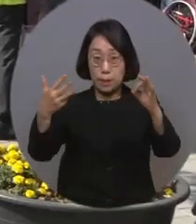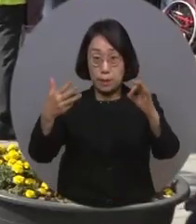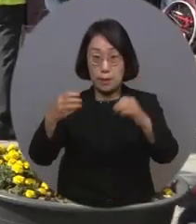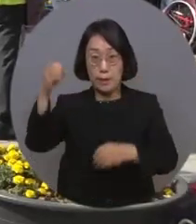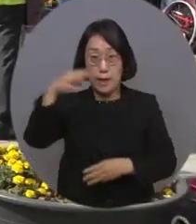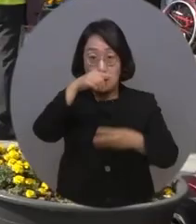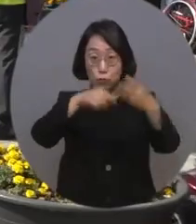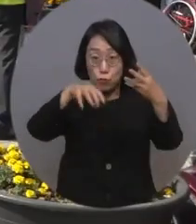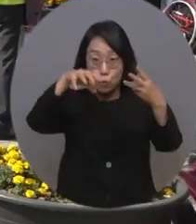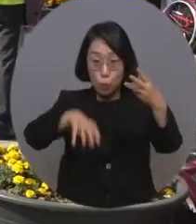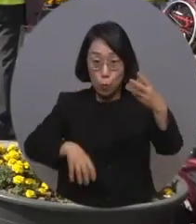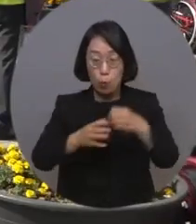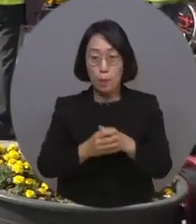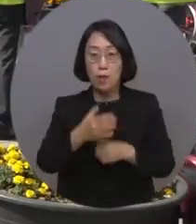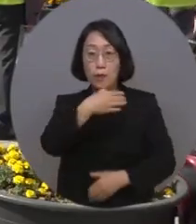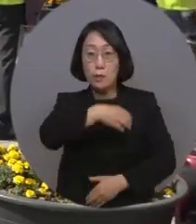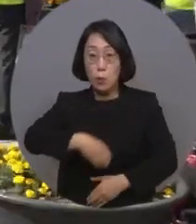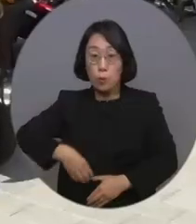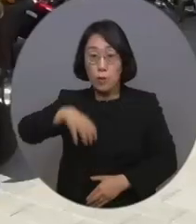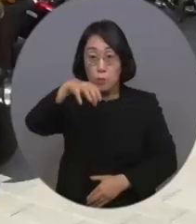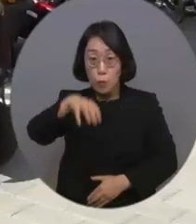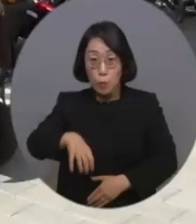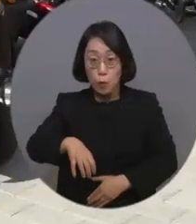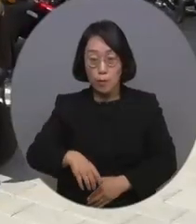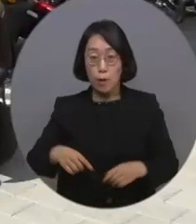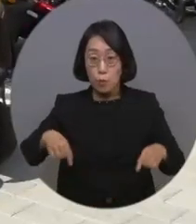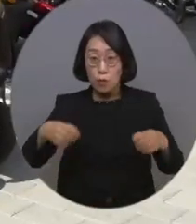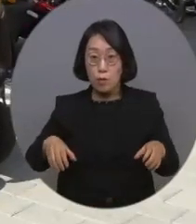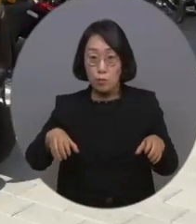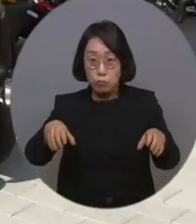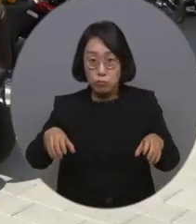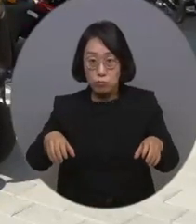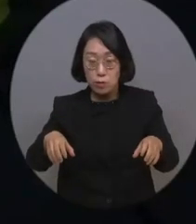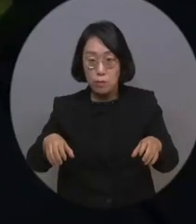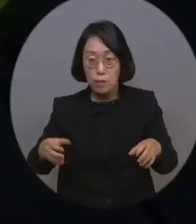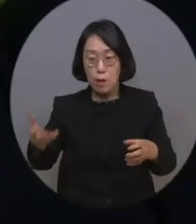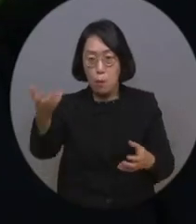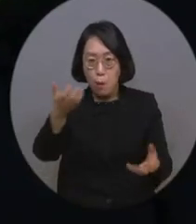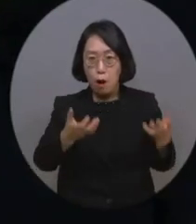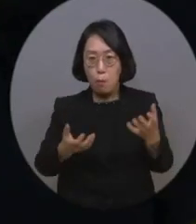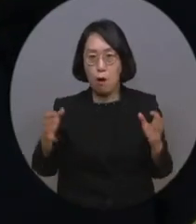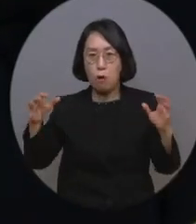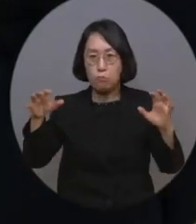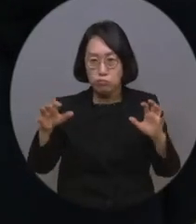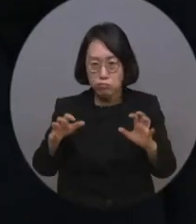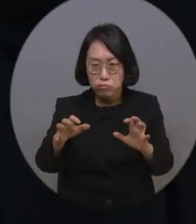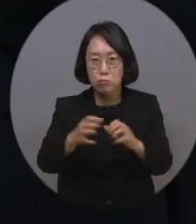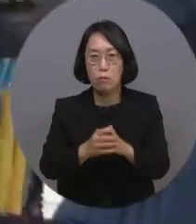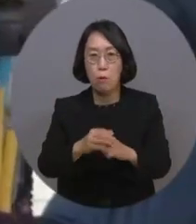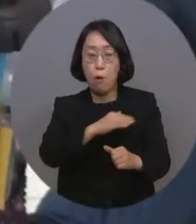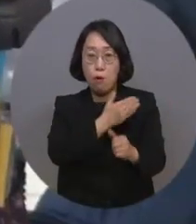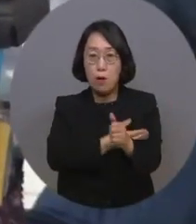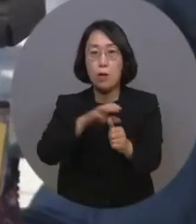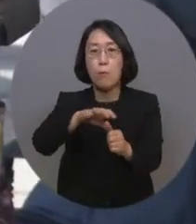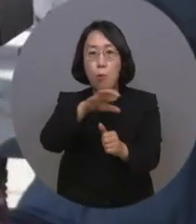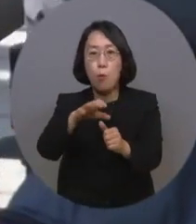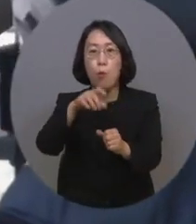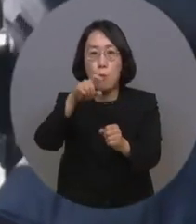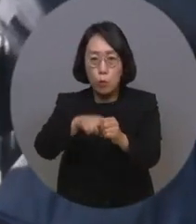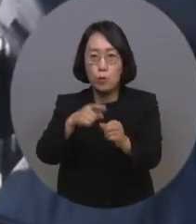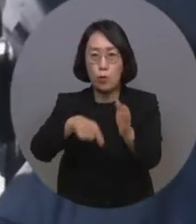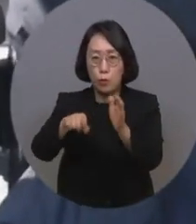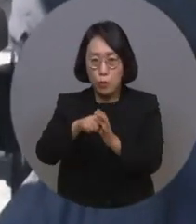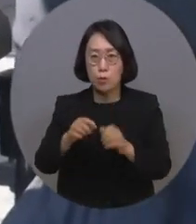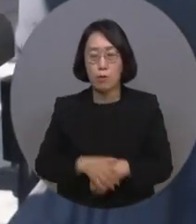양주시 양주이동행정복지센터 앞으로 휠체어를 탄 시민들이 모였습니다. 장애인 권리 보장을 위한 제1회 두 바퀴로